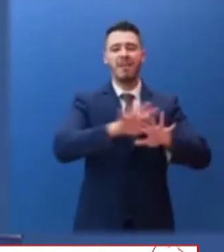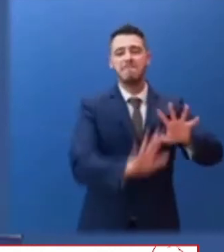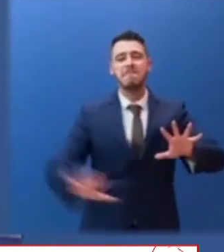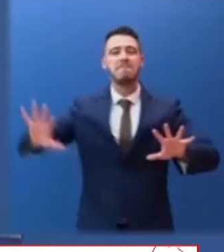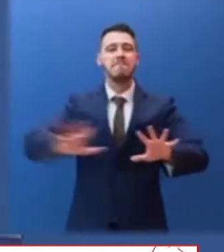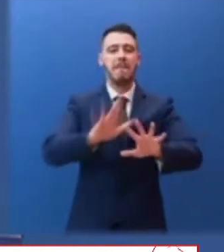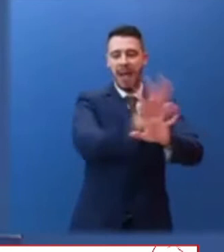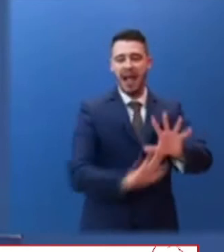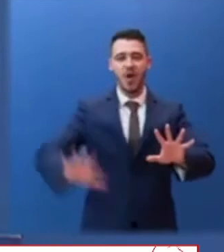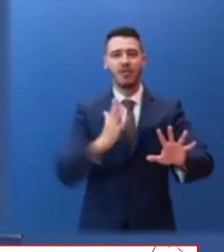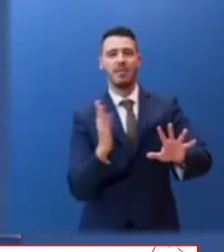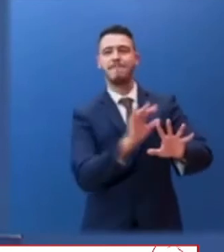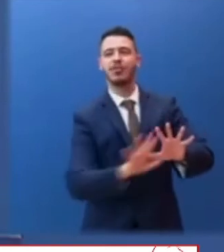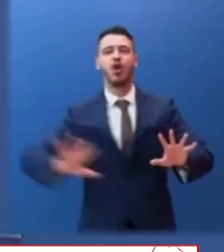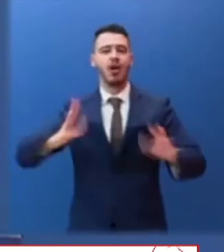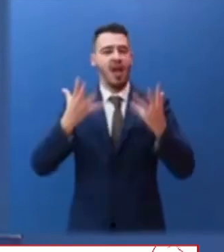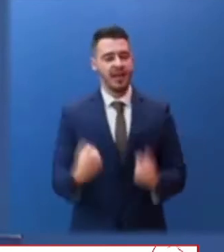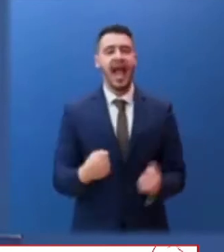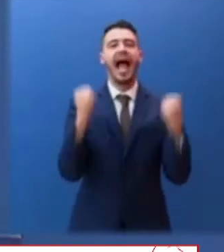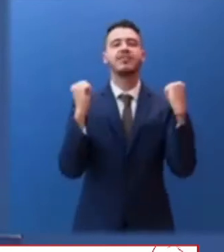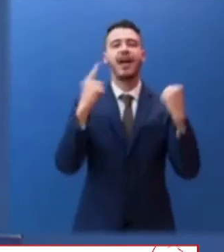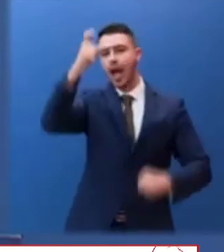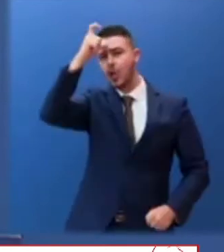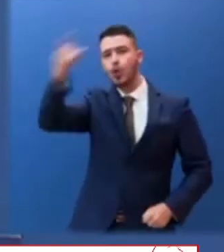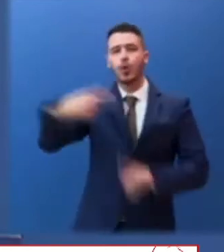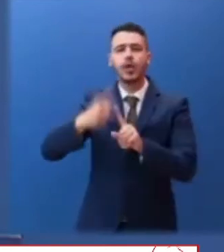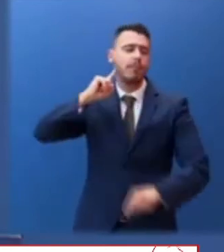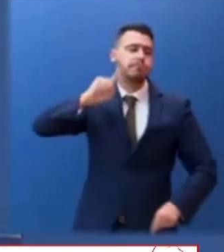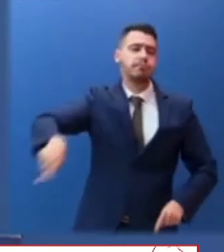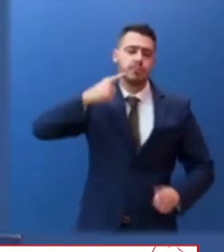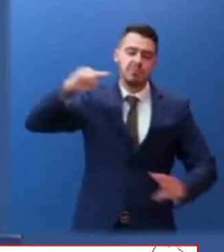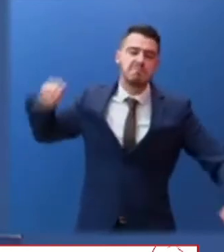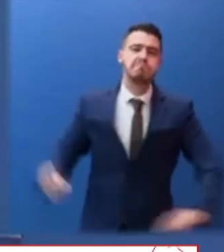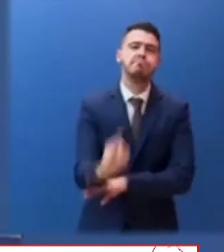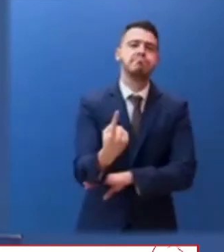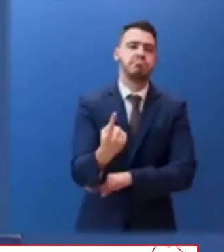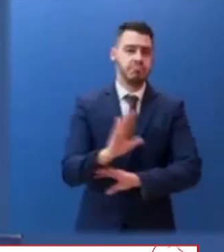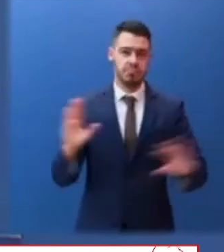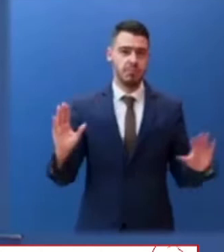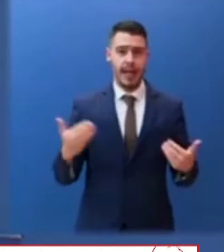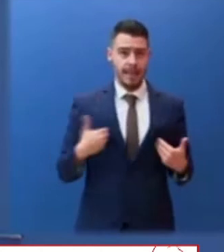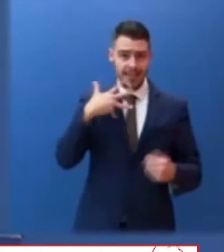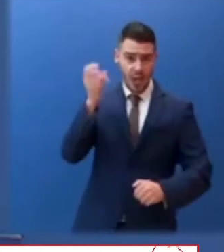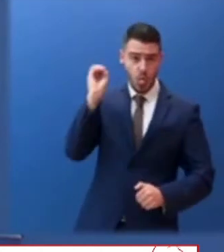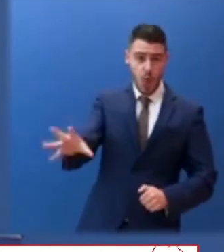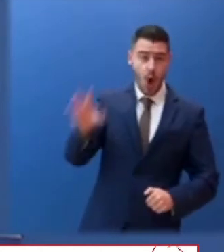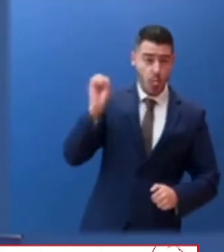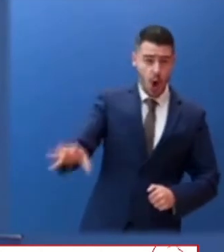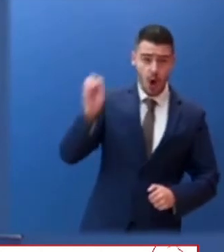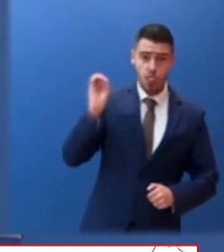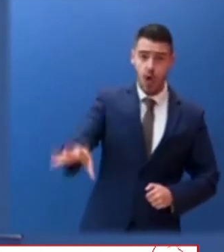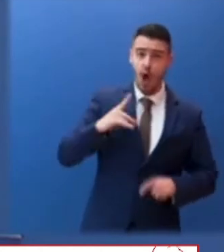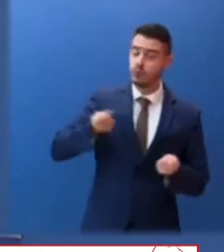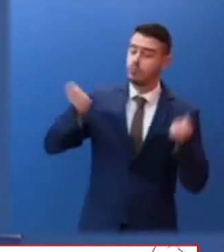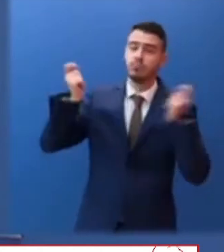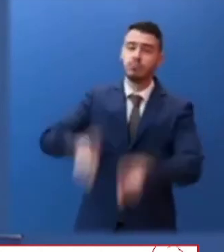σταθερότητα στην ευρύτερη περιοχή. Και αυτό δεν μπορεί ούτε να αγνοείται, ούτε να υποτιμάται από κανέναν. Όπως δεν μπορεί να αγνοείται